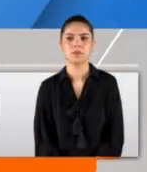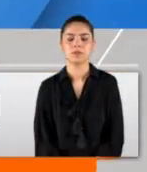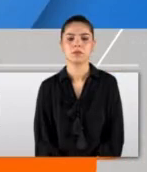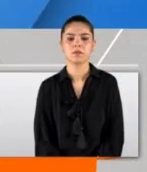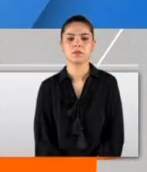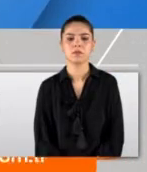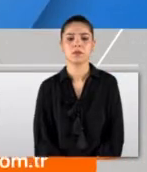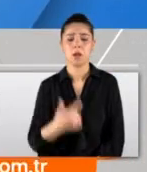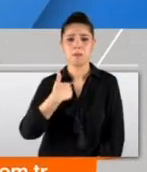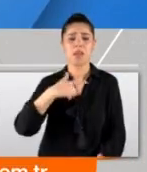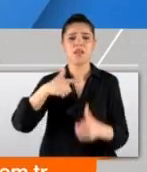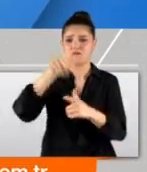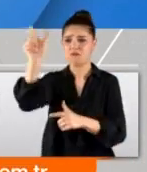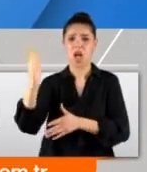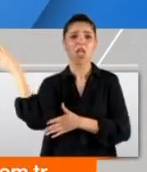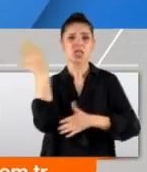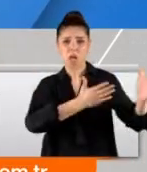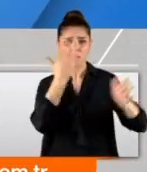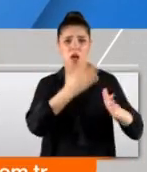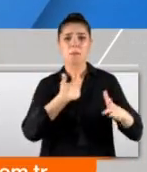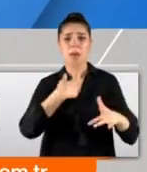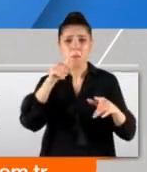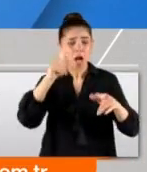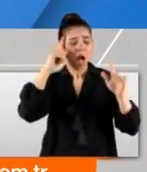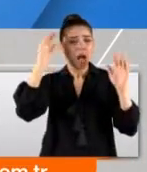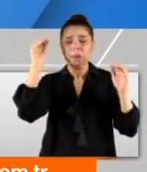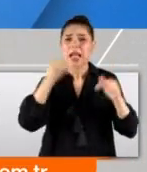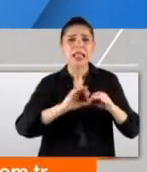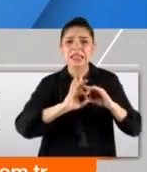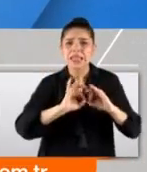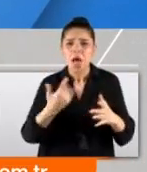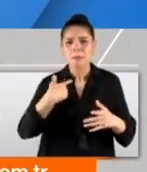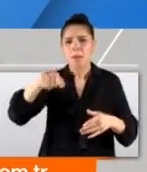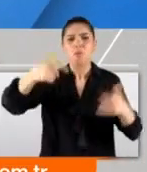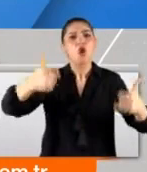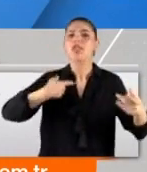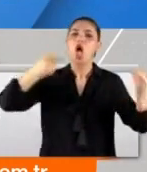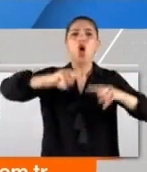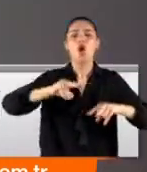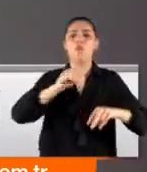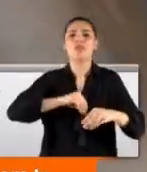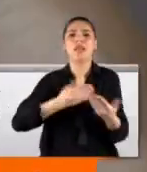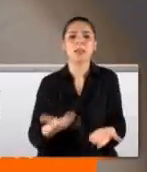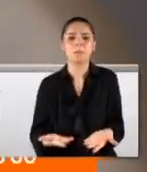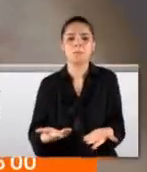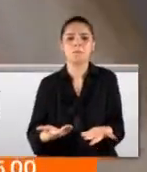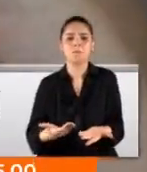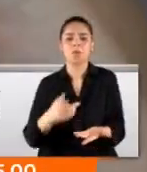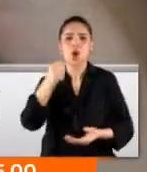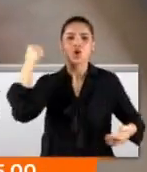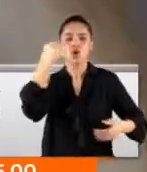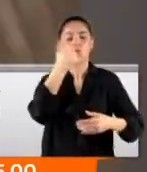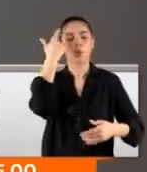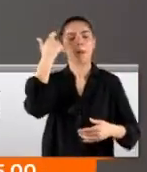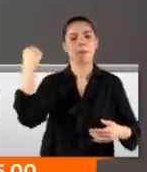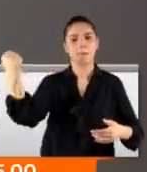Fatih beni tekmelerken aklıma gelen şey ben burada öleceğim. Ben burada ölürüm geldi. Yumruk kafama bir